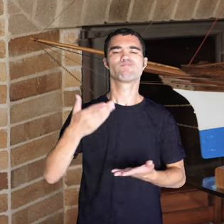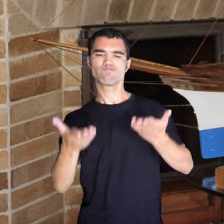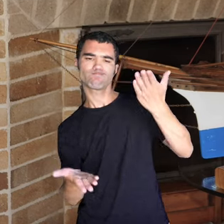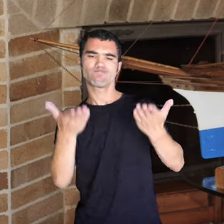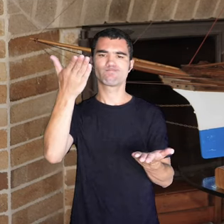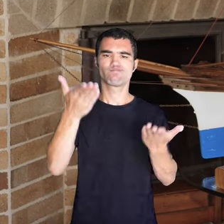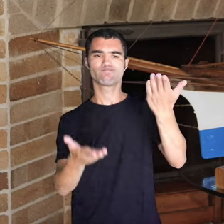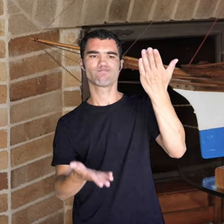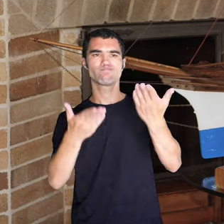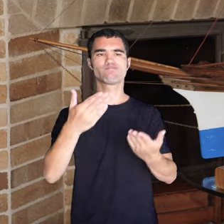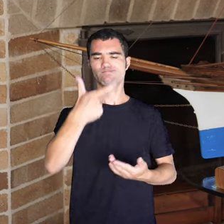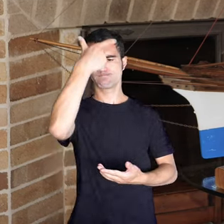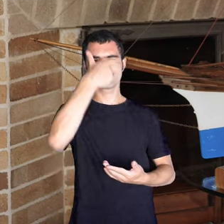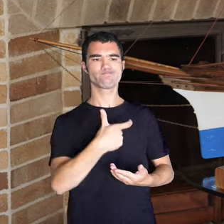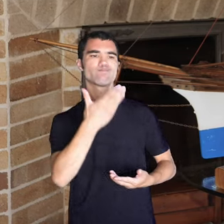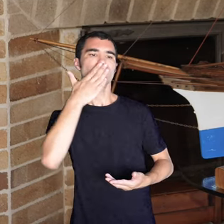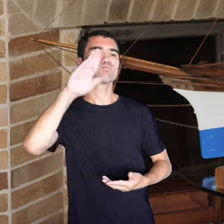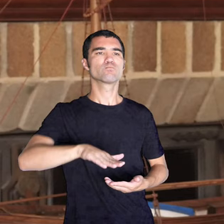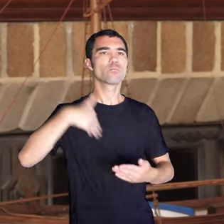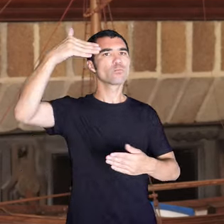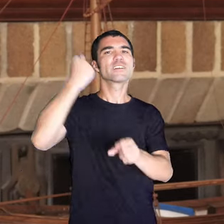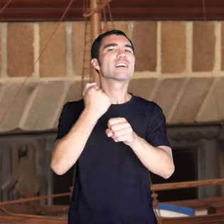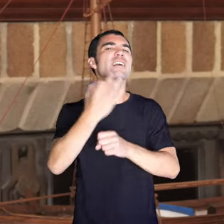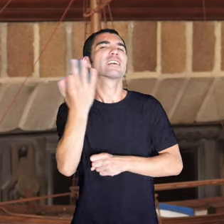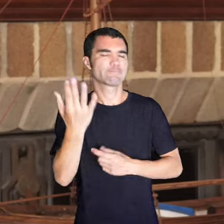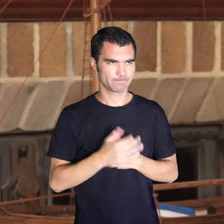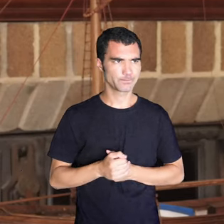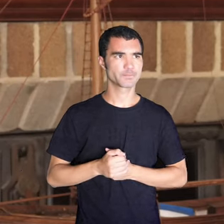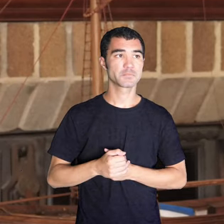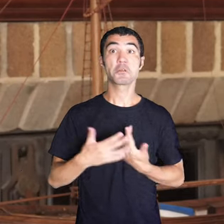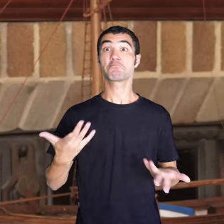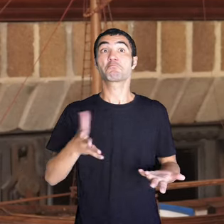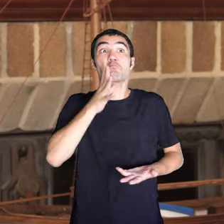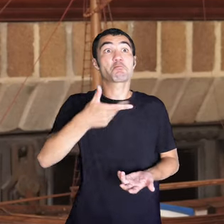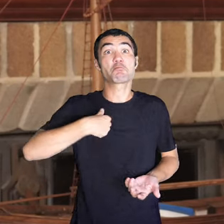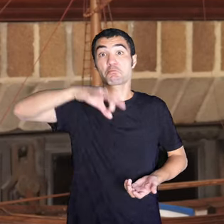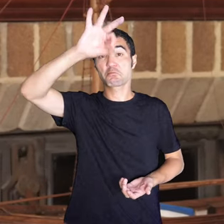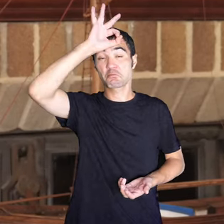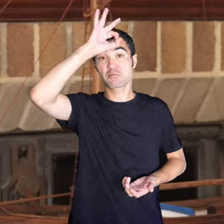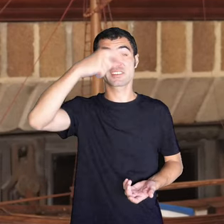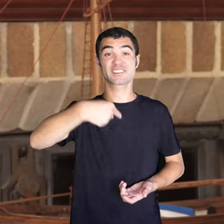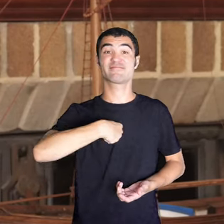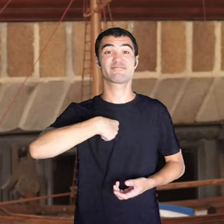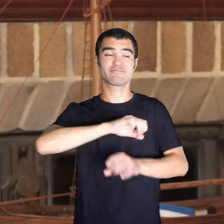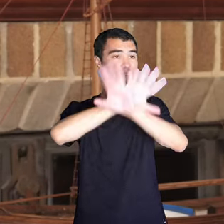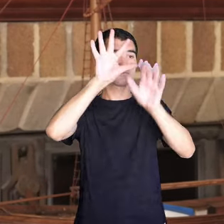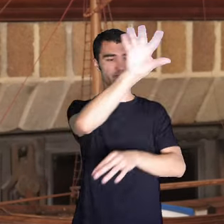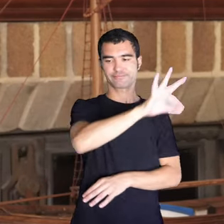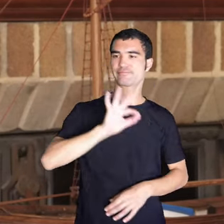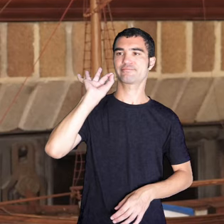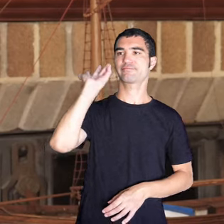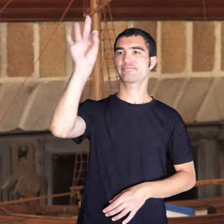t'avaluaven un poc què és el que te podria anar millor. I no sé per quin motiu, jo ja me passaren